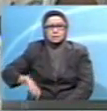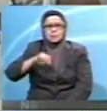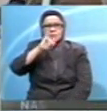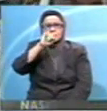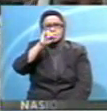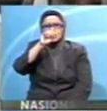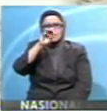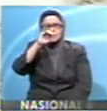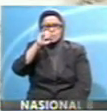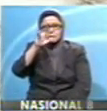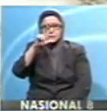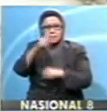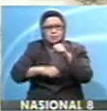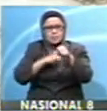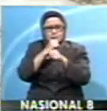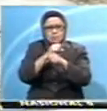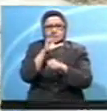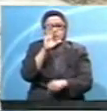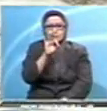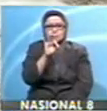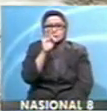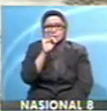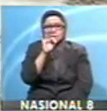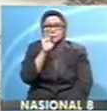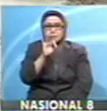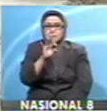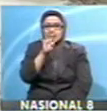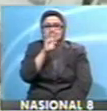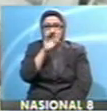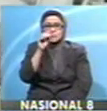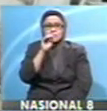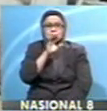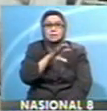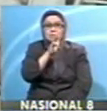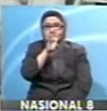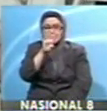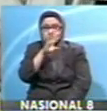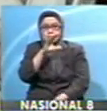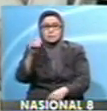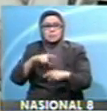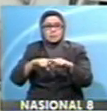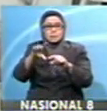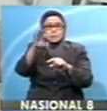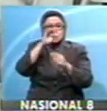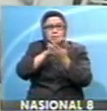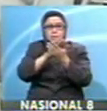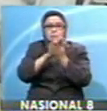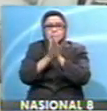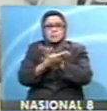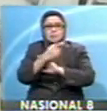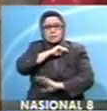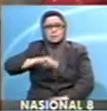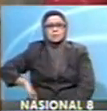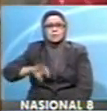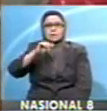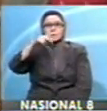Shah pada tahun 1944 dan dilantik sebagai Tengku ampuan besar Terengganu pada 6 Jun